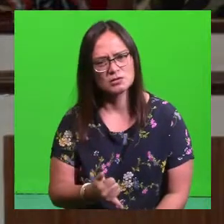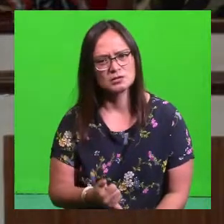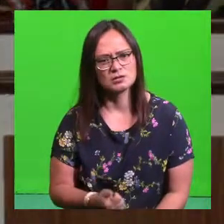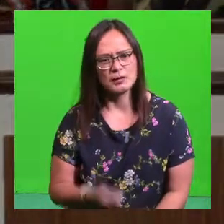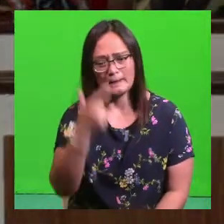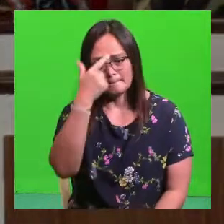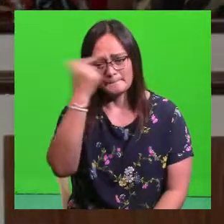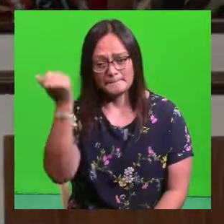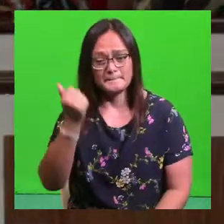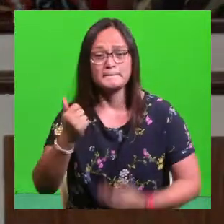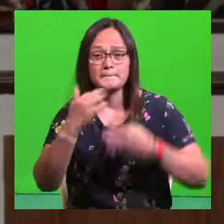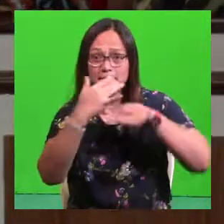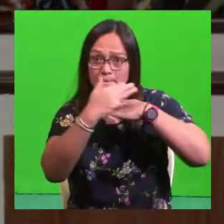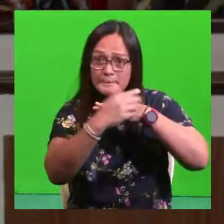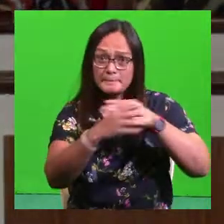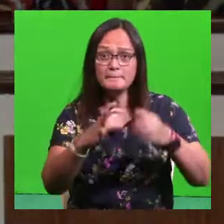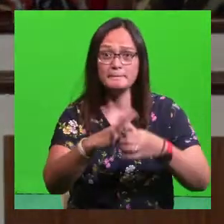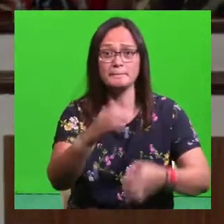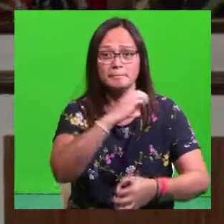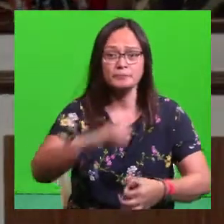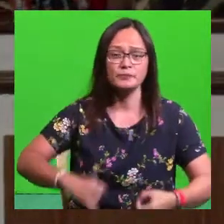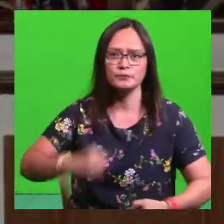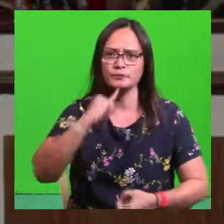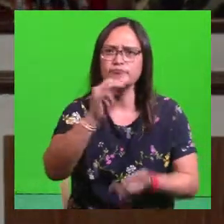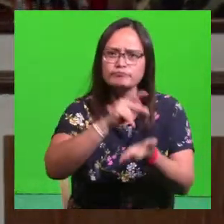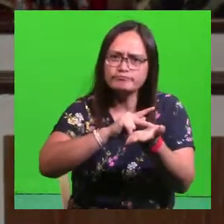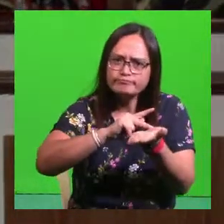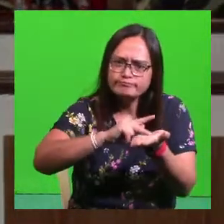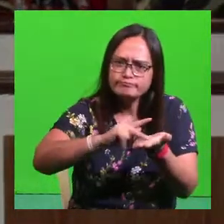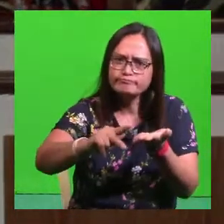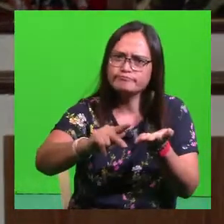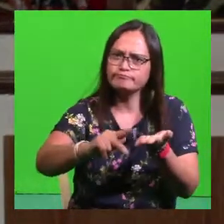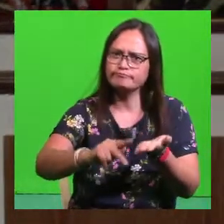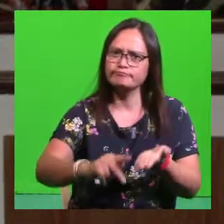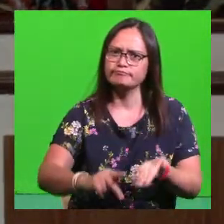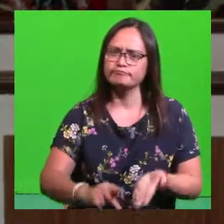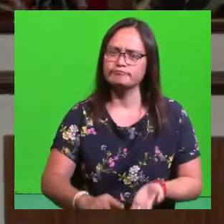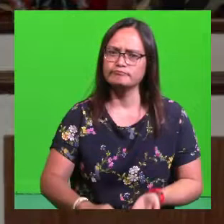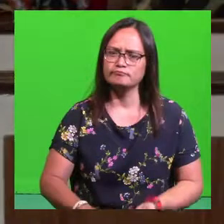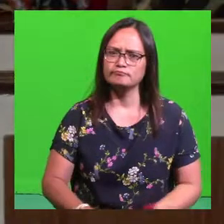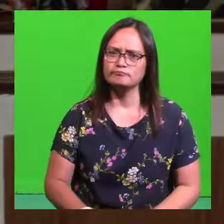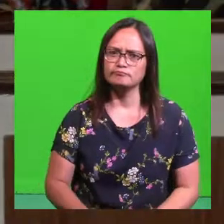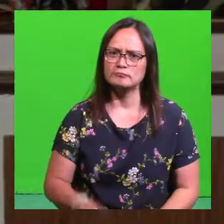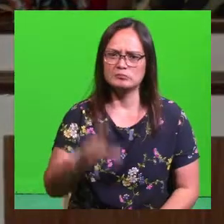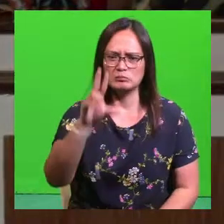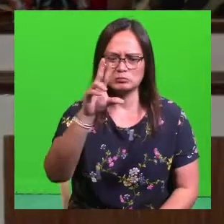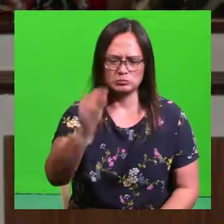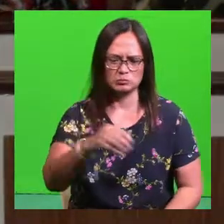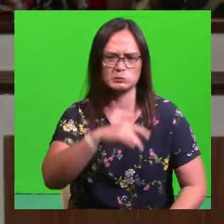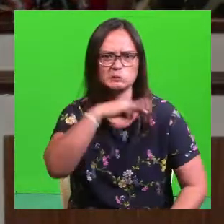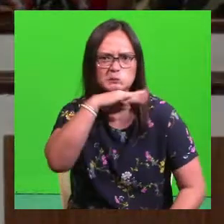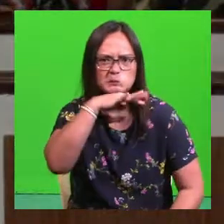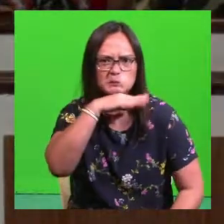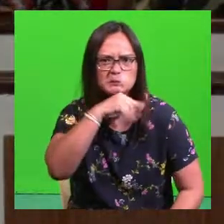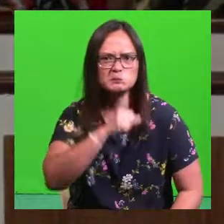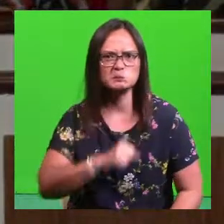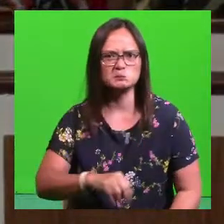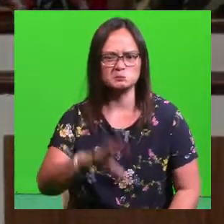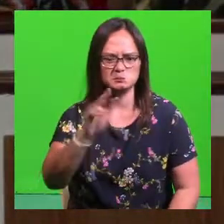Panginoon ay dalisay. Wala pong bahid ng kung anumang kasalanan ng ating